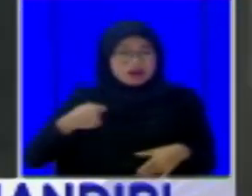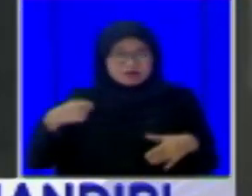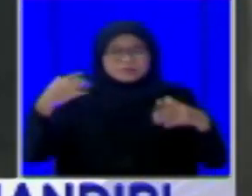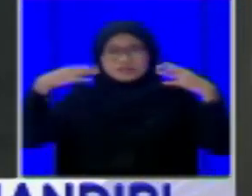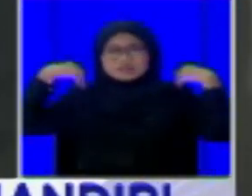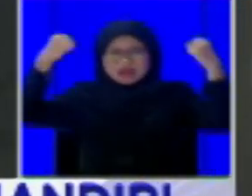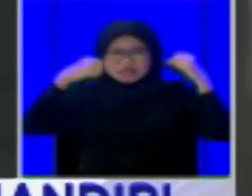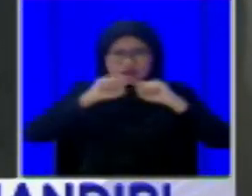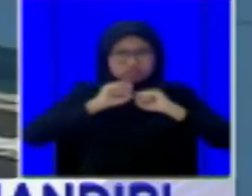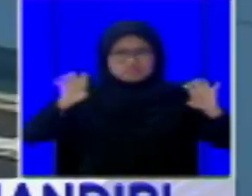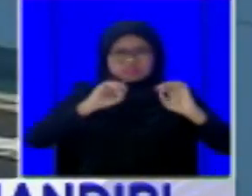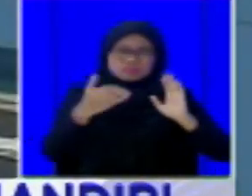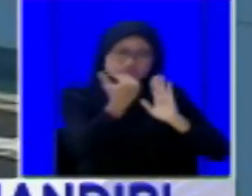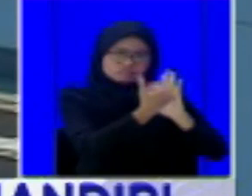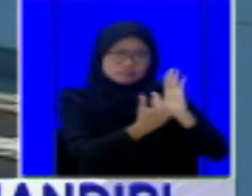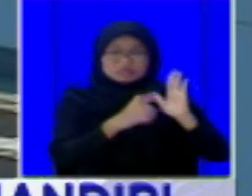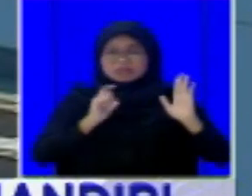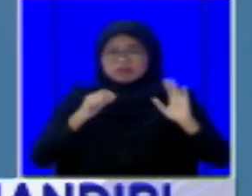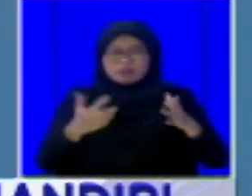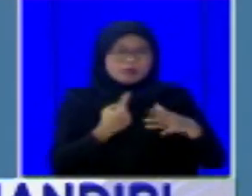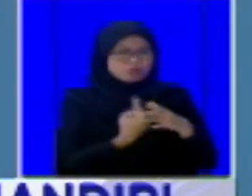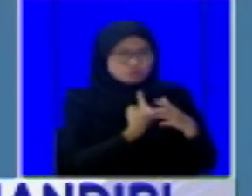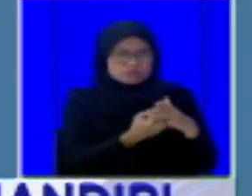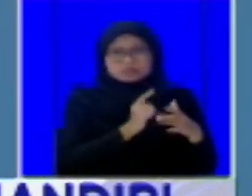isolasi mandiri di rumah maupun di lokasi yang telah ditentukan.